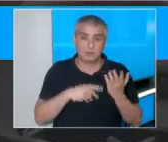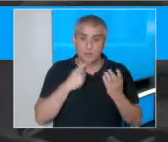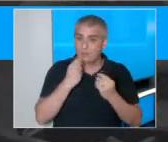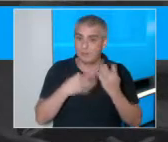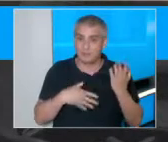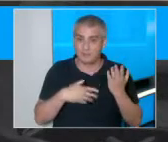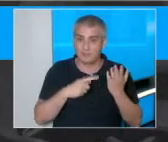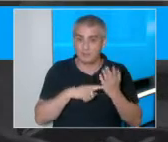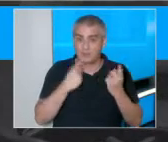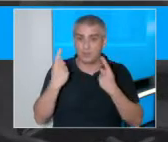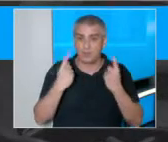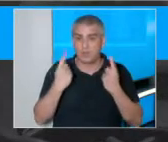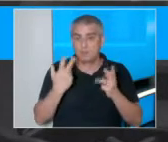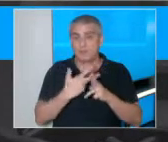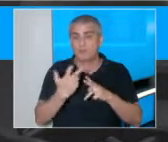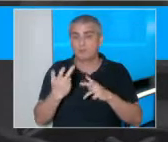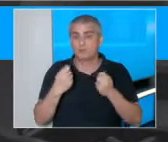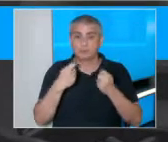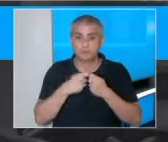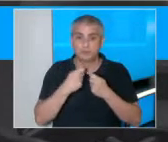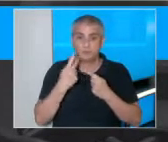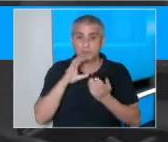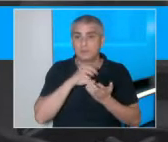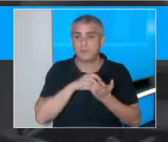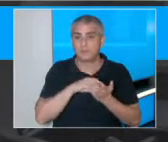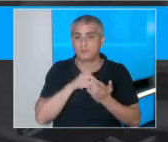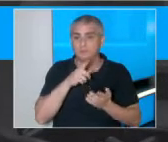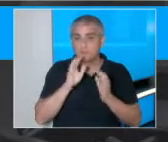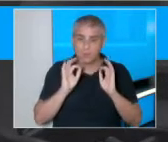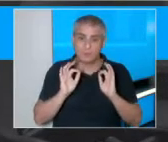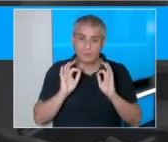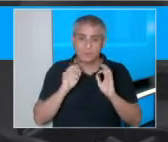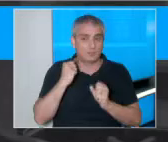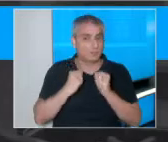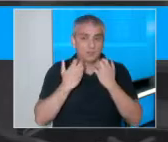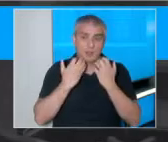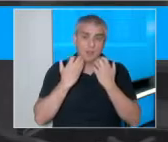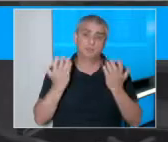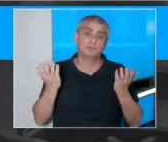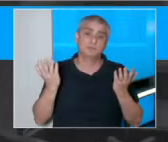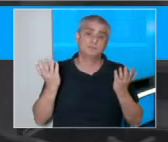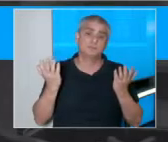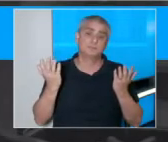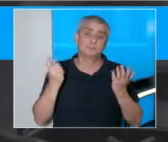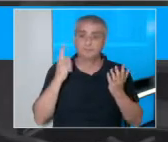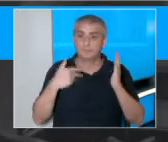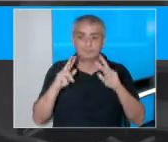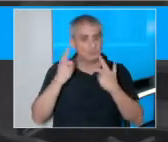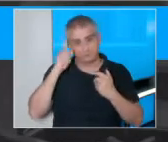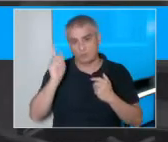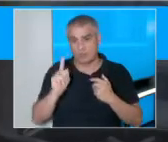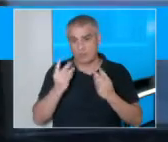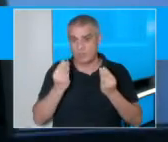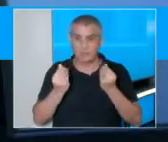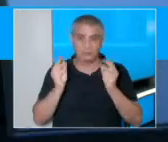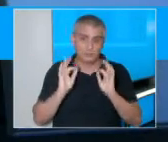נפרט אותם, כי לכל אחד יש חזקת חפות, נוגעים יותר אל המיינסטרים, ופה באמת קשה מאוד להסביר את זה. אם כי רוב הציבור לא ידע את